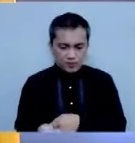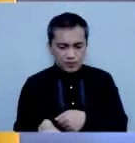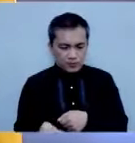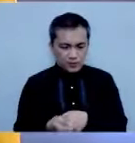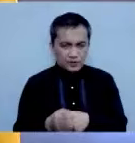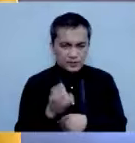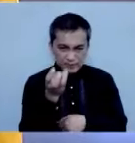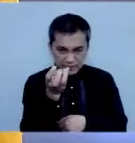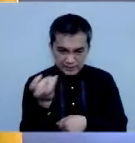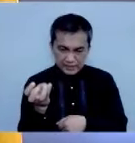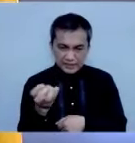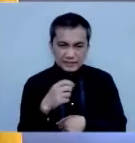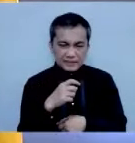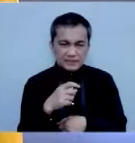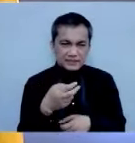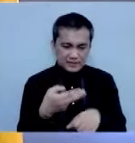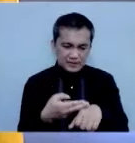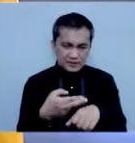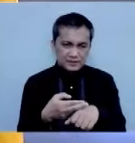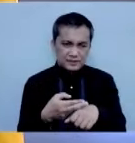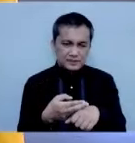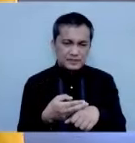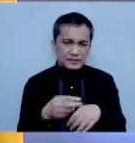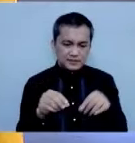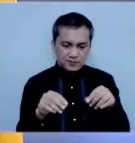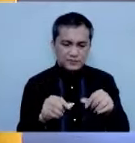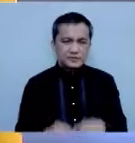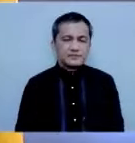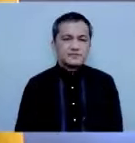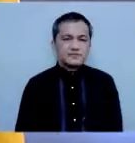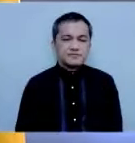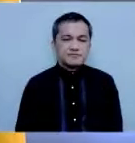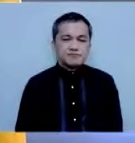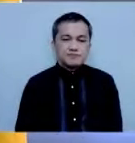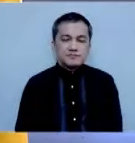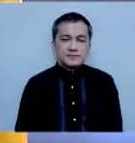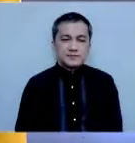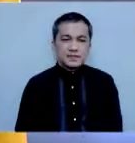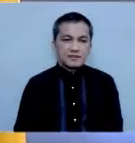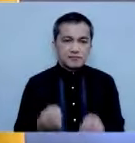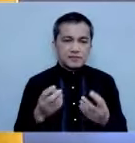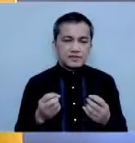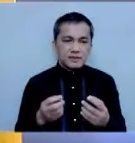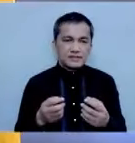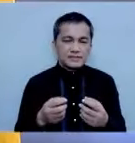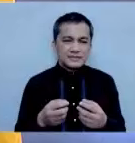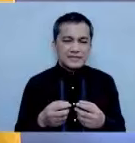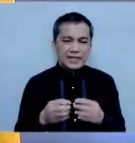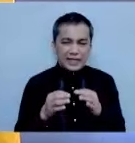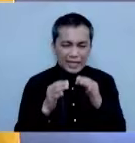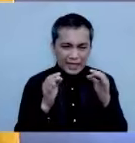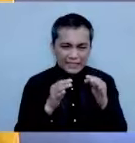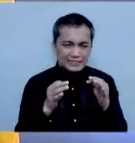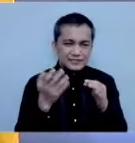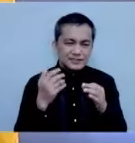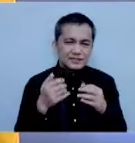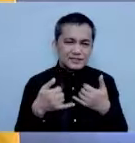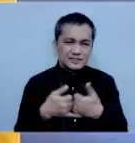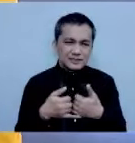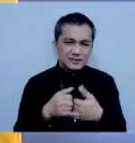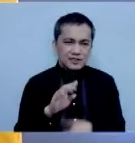bato na nakalagay sa buhangin. Ang kwento pa, maraming na-addict sa larong ito na noong